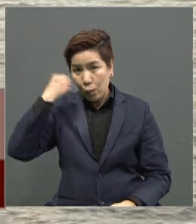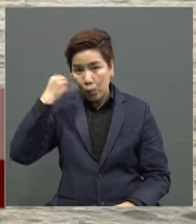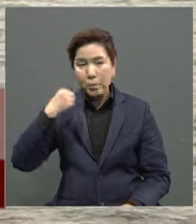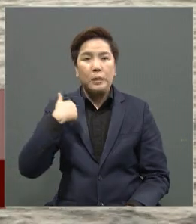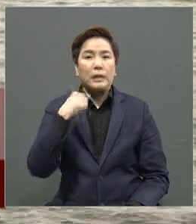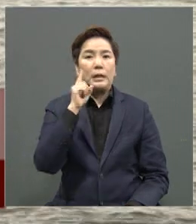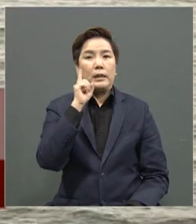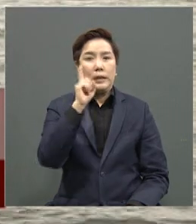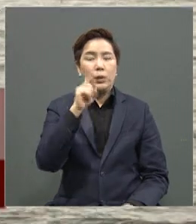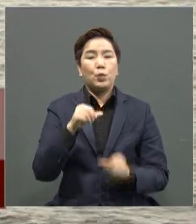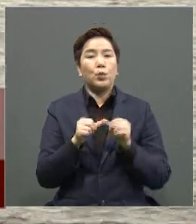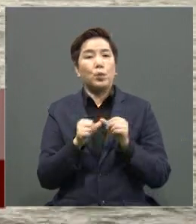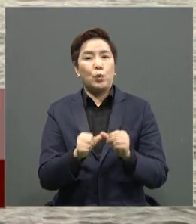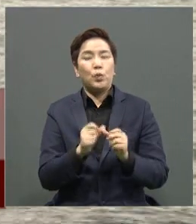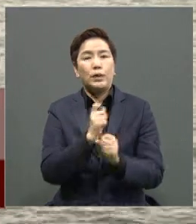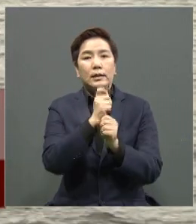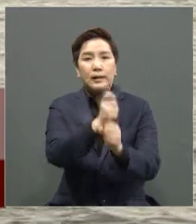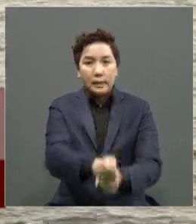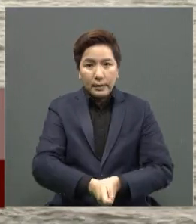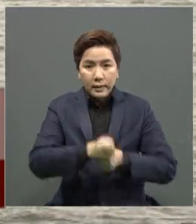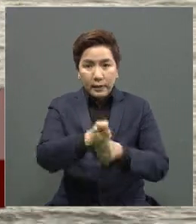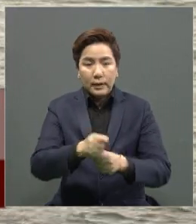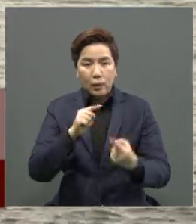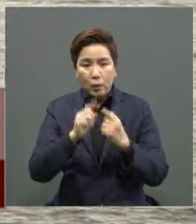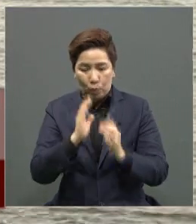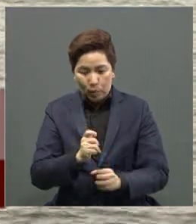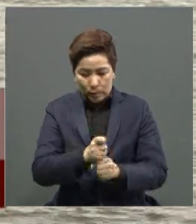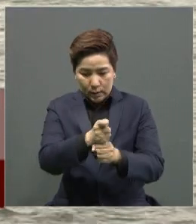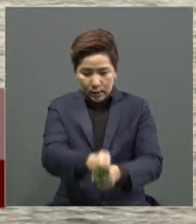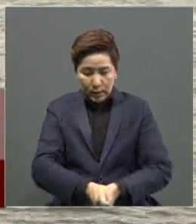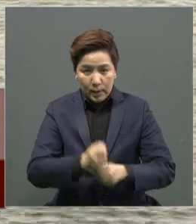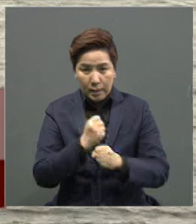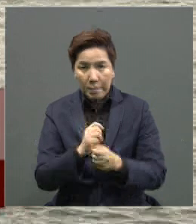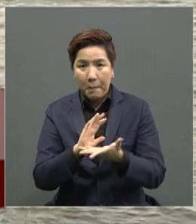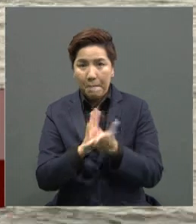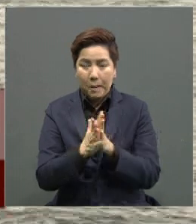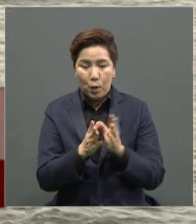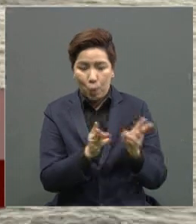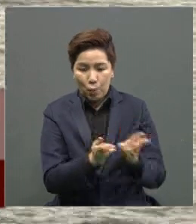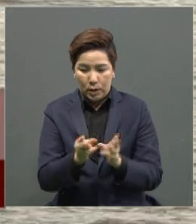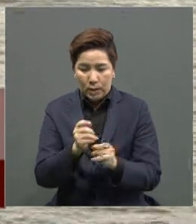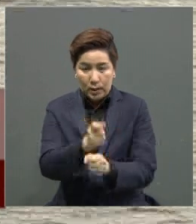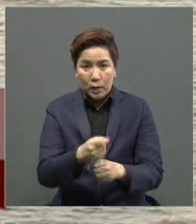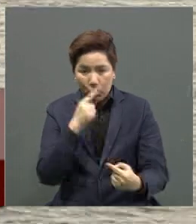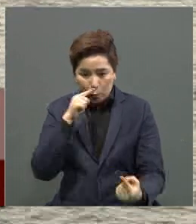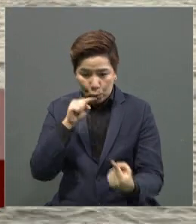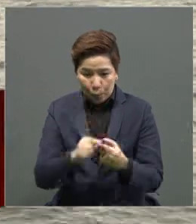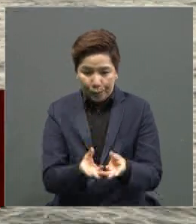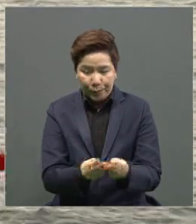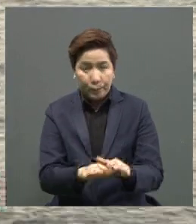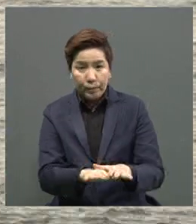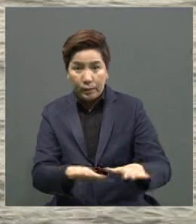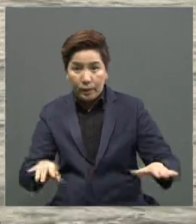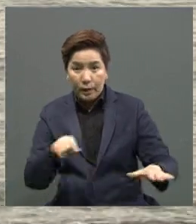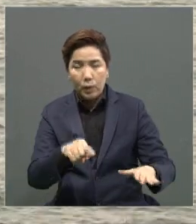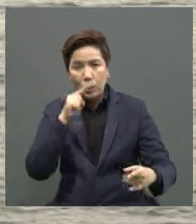นึ่งสิ่งค่ะที่ยังคงอยู่นั่นคือการเกษตรซึ่งเกษตรกรนะคะก็มีการปรับเปลี่ยนวิธีการทำเกษตรให้เหมาะสมกับพื้นที่เนื่องจากเป็นพื้น